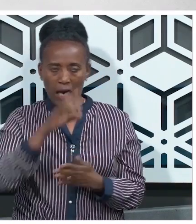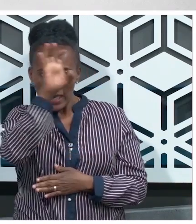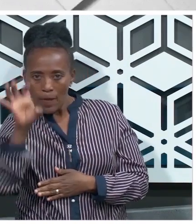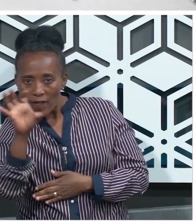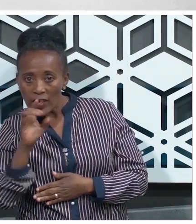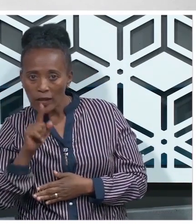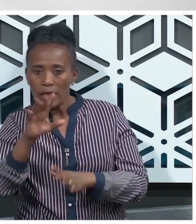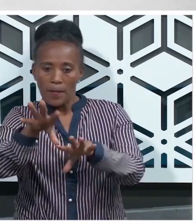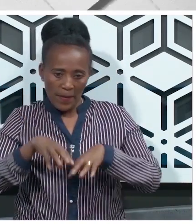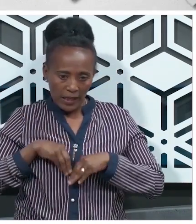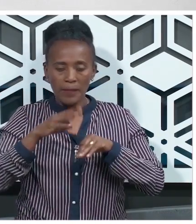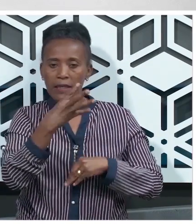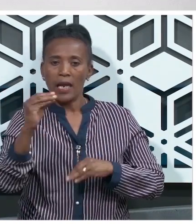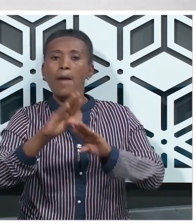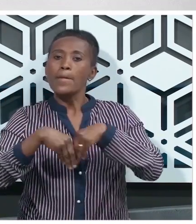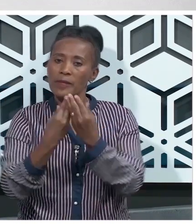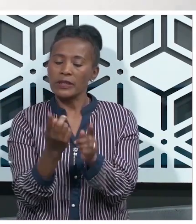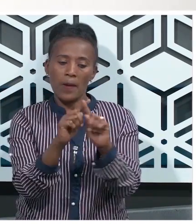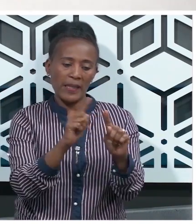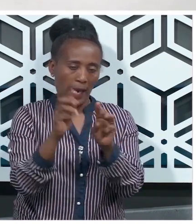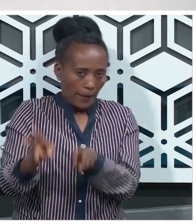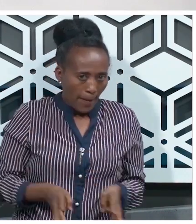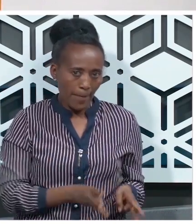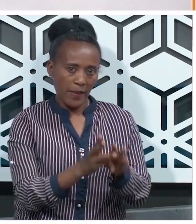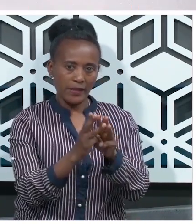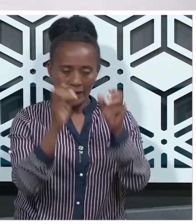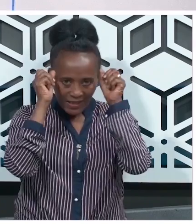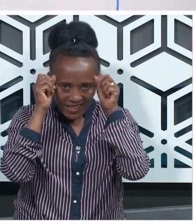በማፈላለግ በመቀበልና በመስጠት በተለያየ መንገድ